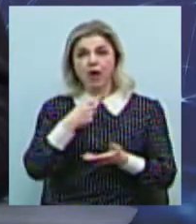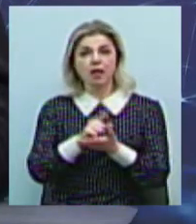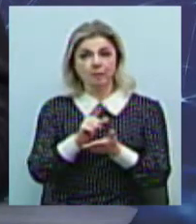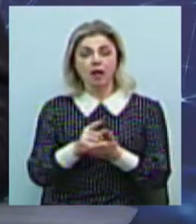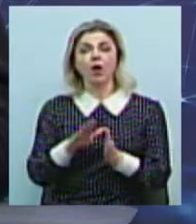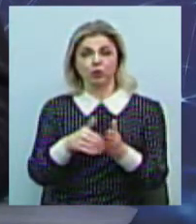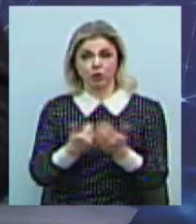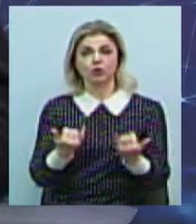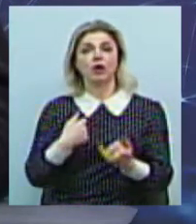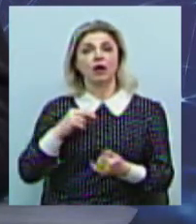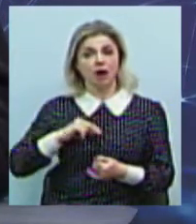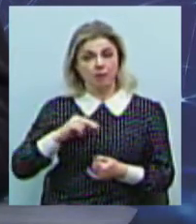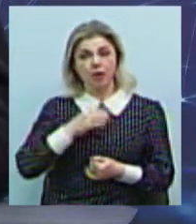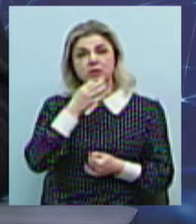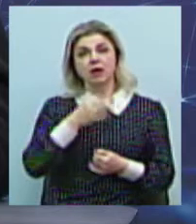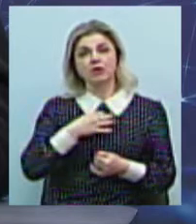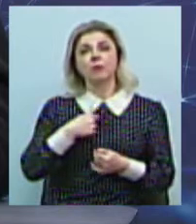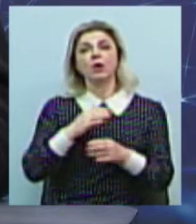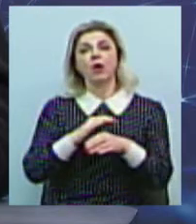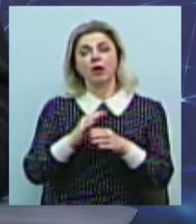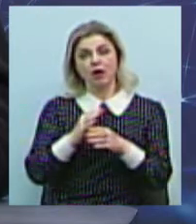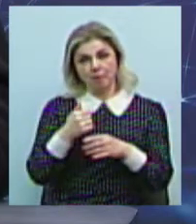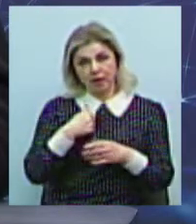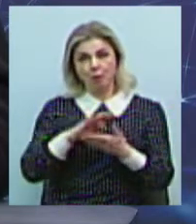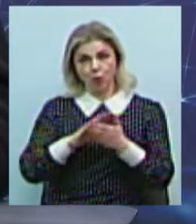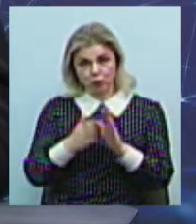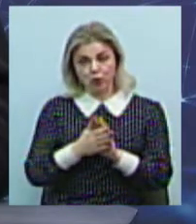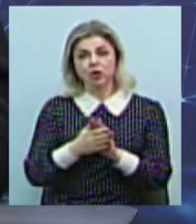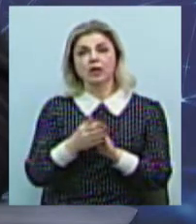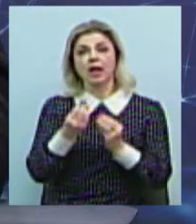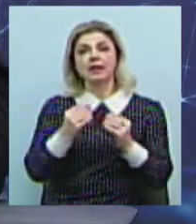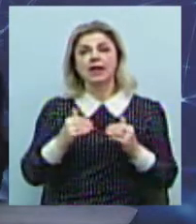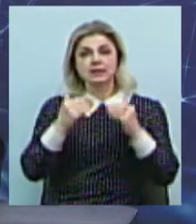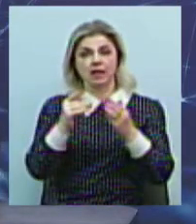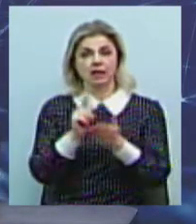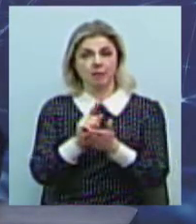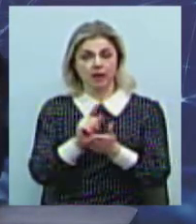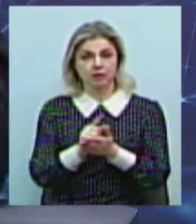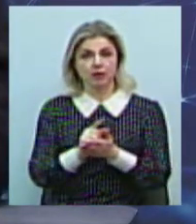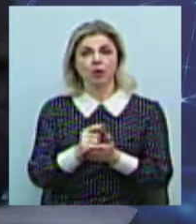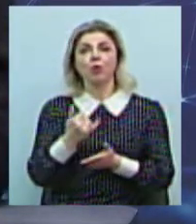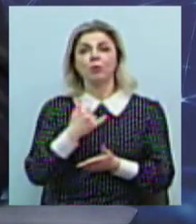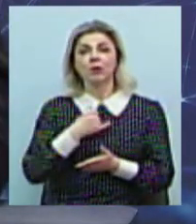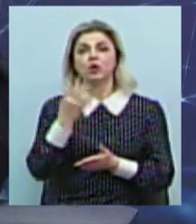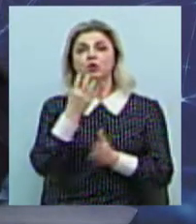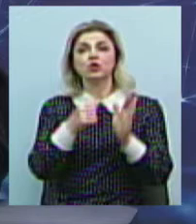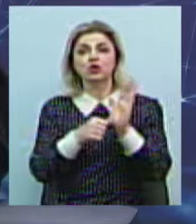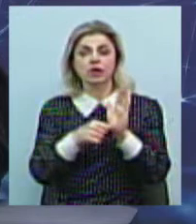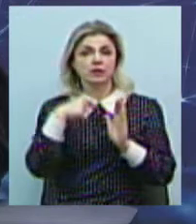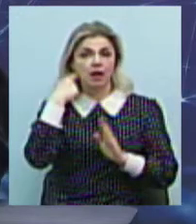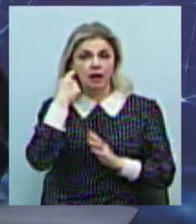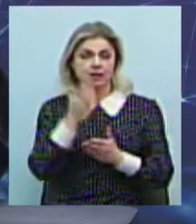будь ласка, положена мені індексація пенсії? Чи? У мене практично 46